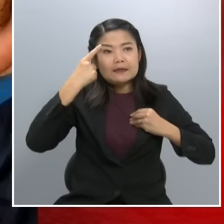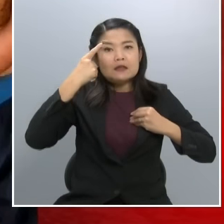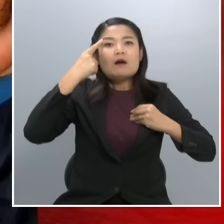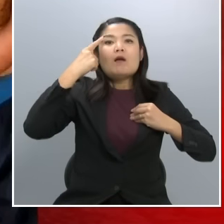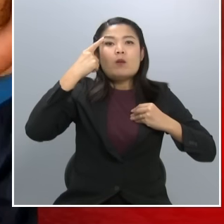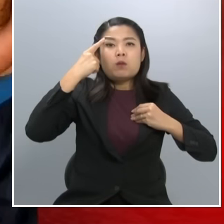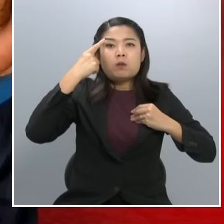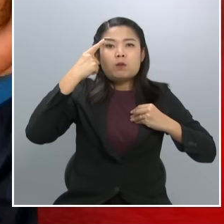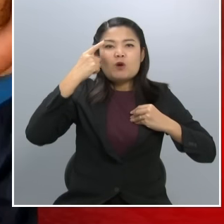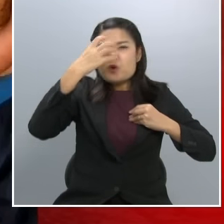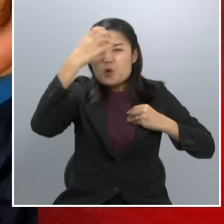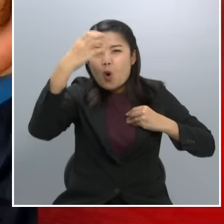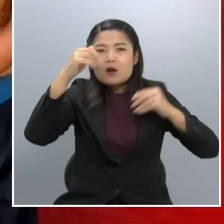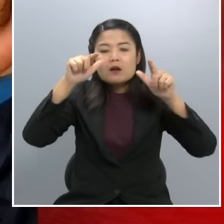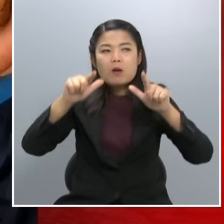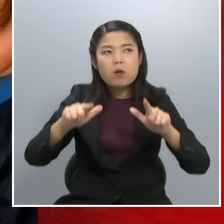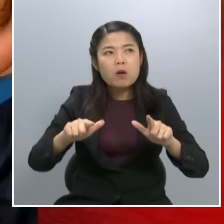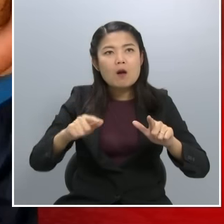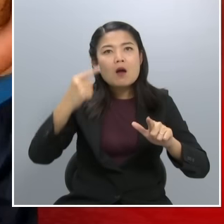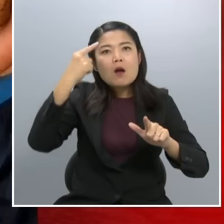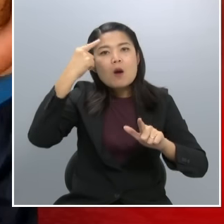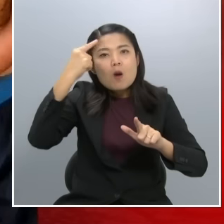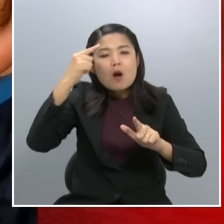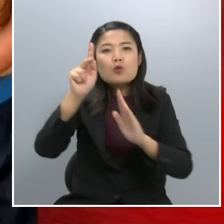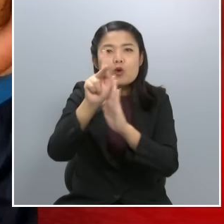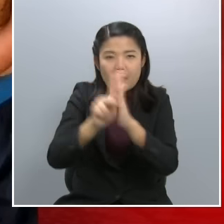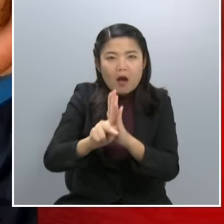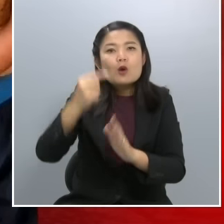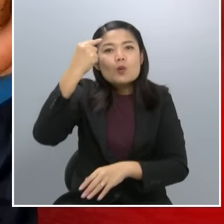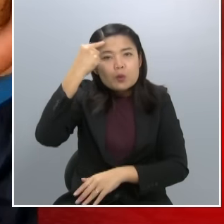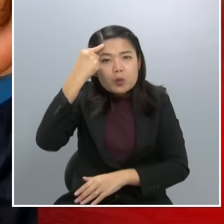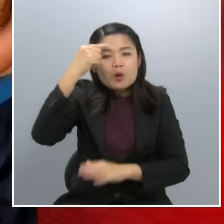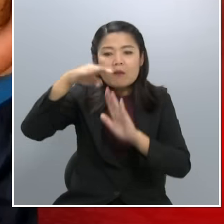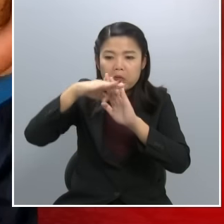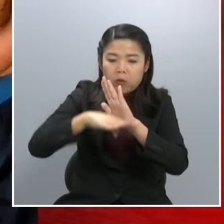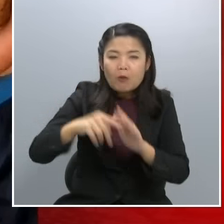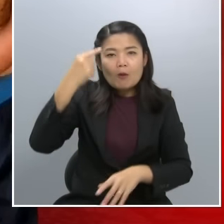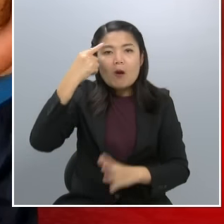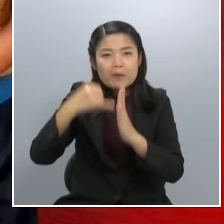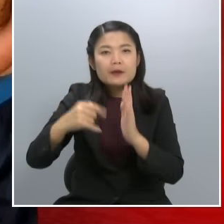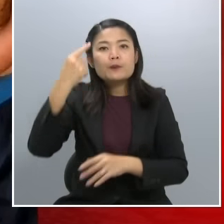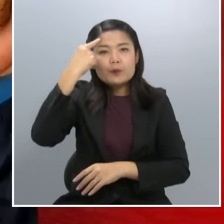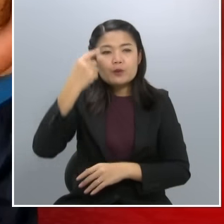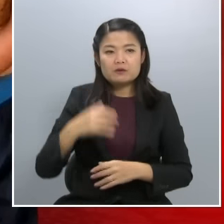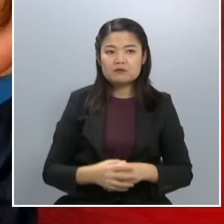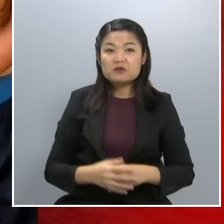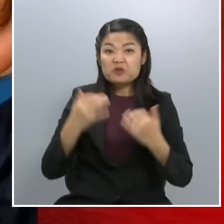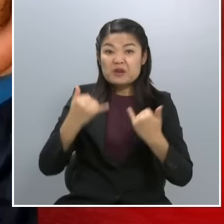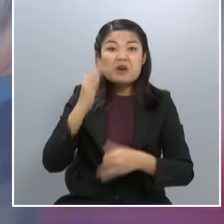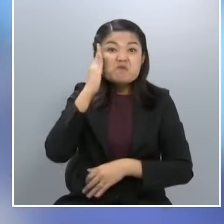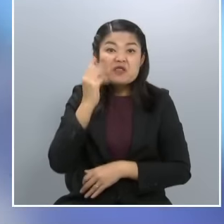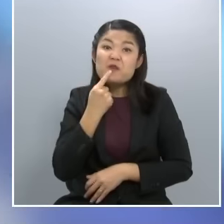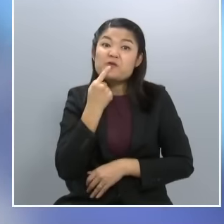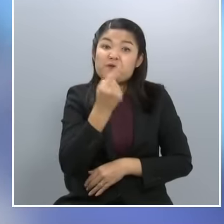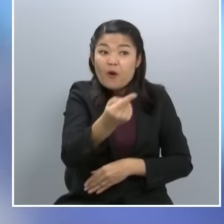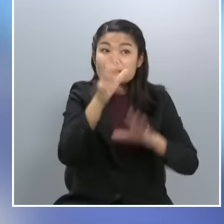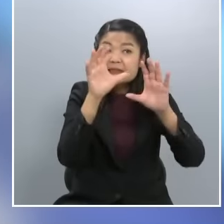ก็ก็รู้สึกว่าเออมันมีเรื่องของกระบวนการยุติธรรมเข้ามาด้วยนะฮะคือตอนนี้เนี่ยถูกเรวัฒแจ้งความดำเนินคดี